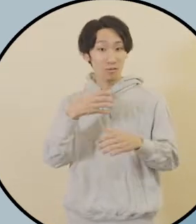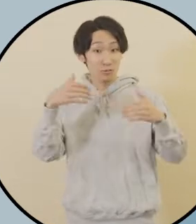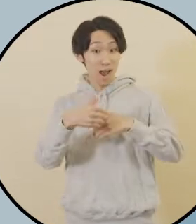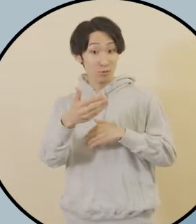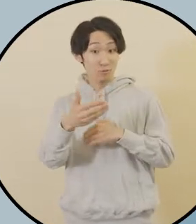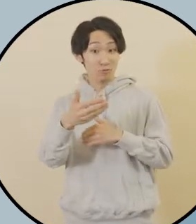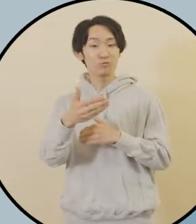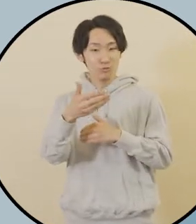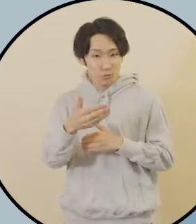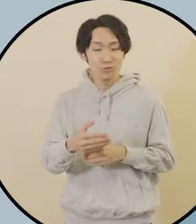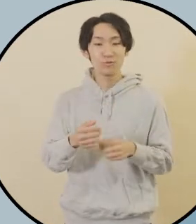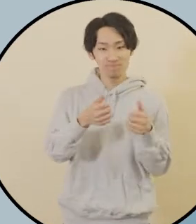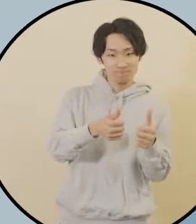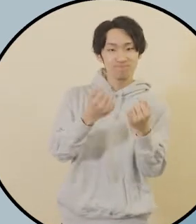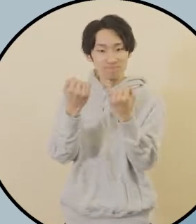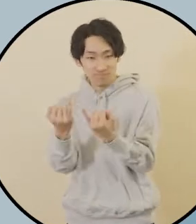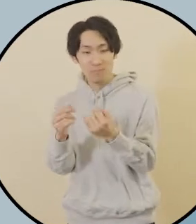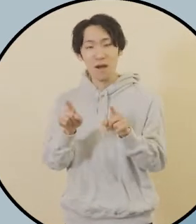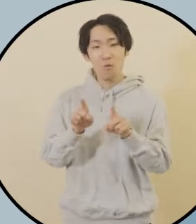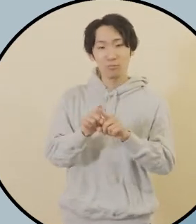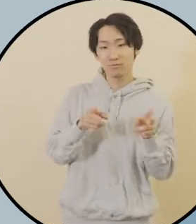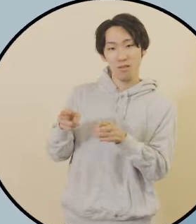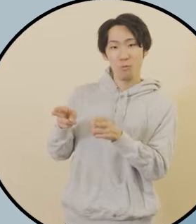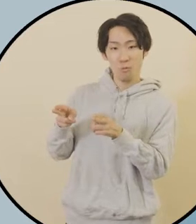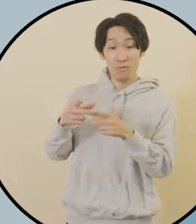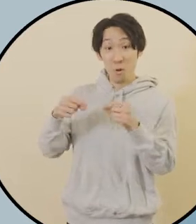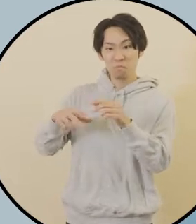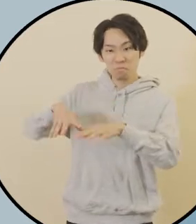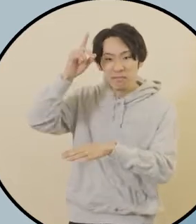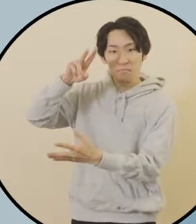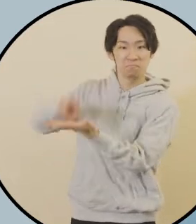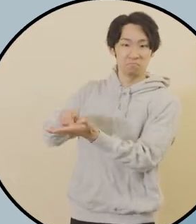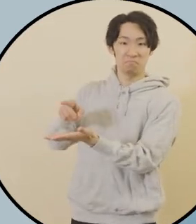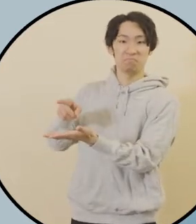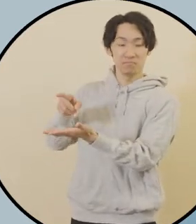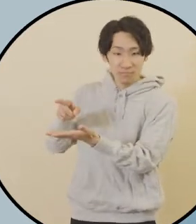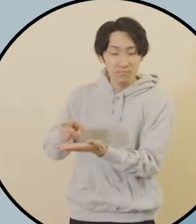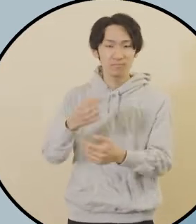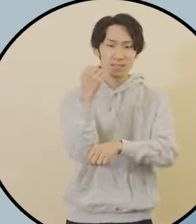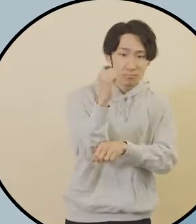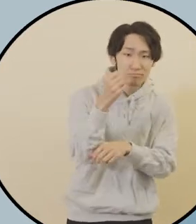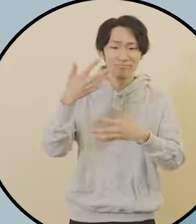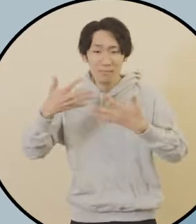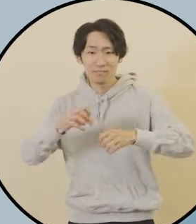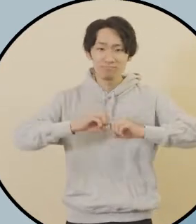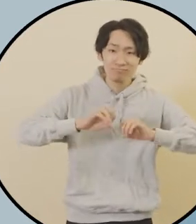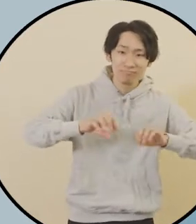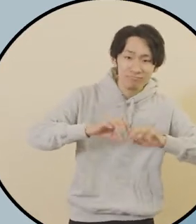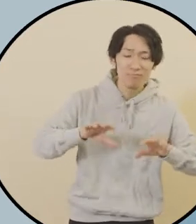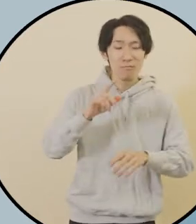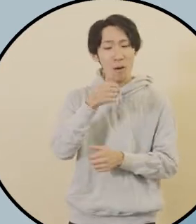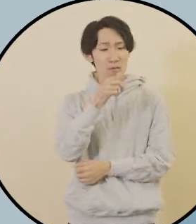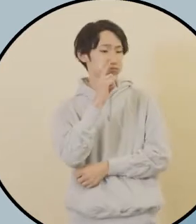日本の日本のというかまぁ東京都の渋谷区で同棲パートナーシップ制度っていうのが日本で初めて a制定